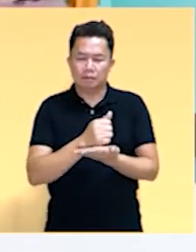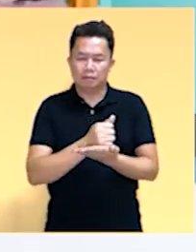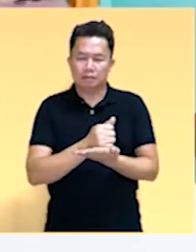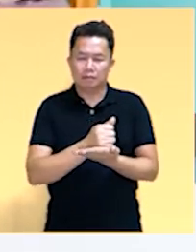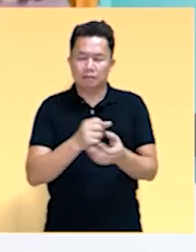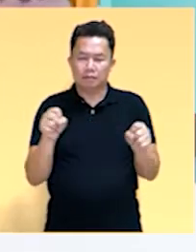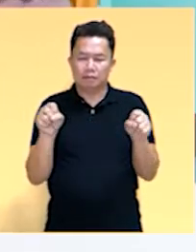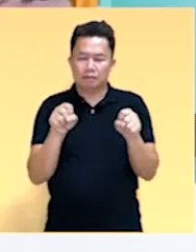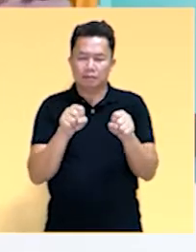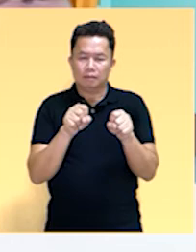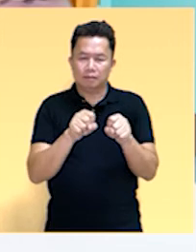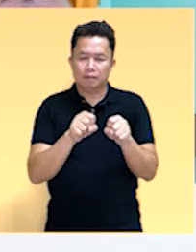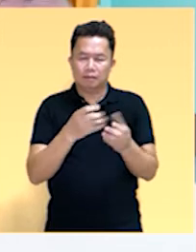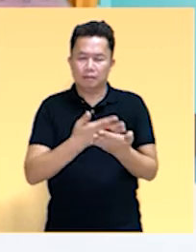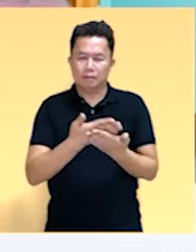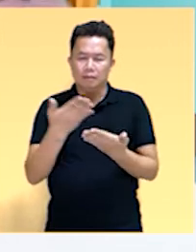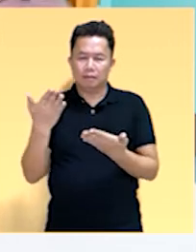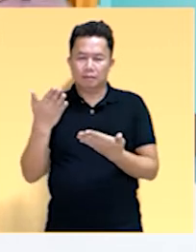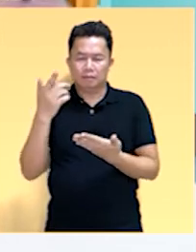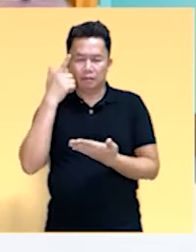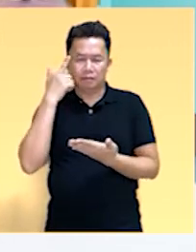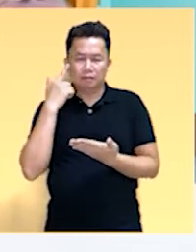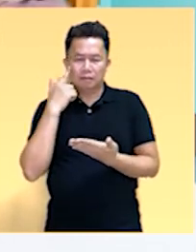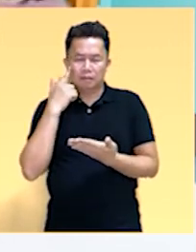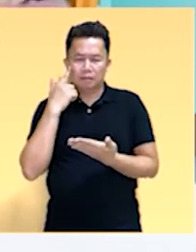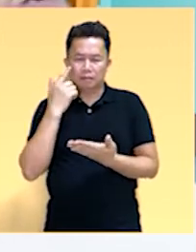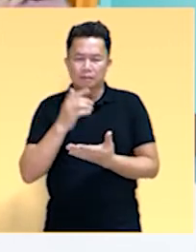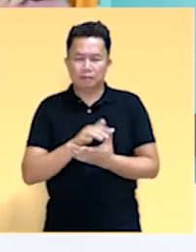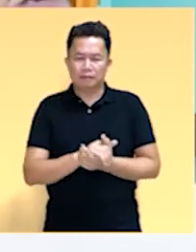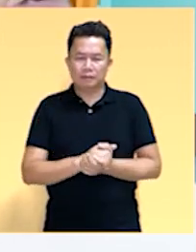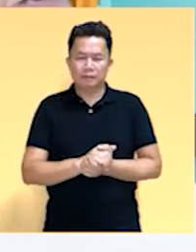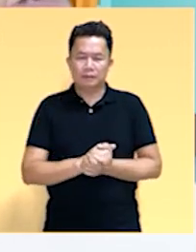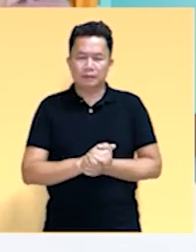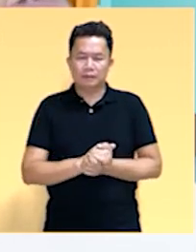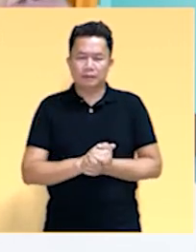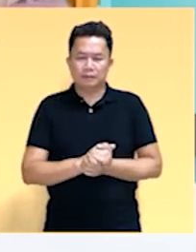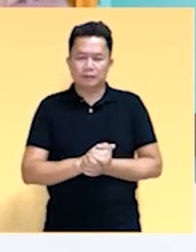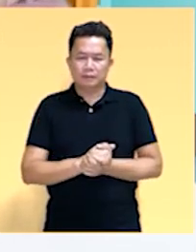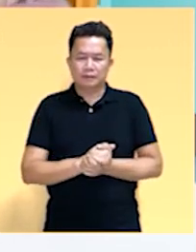ang halaga ng sapatos na nabili ni Glyza.